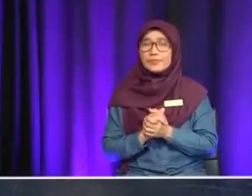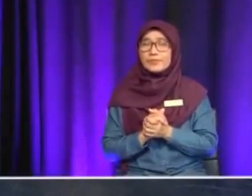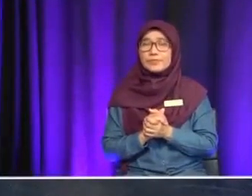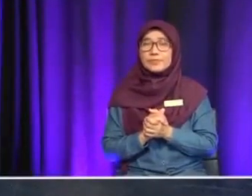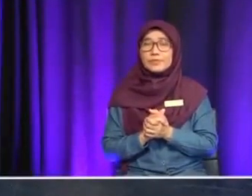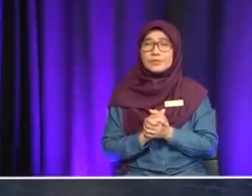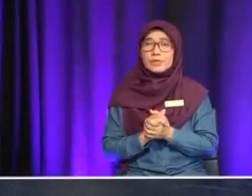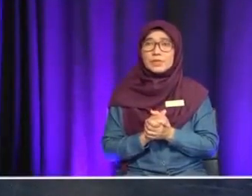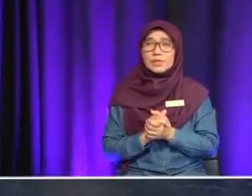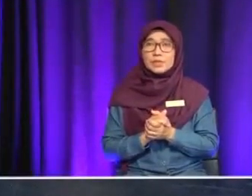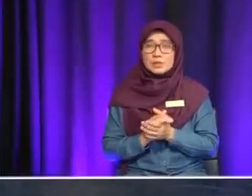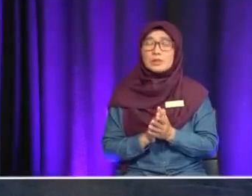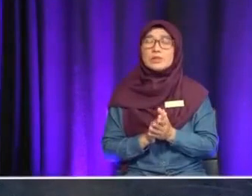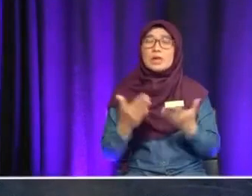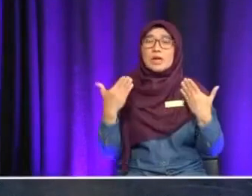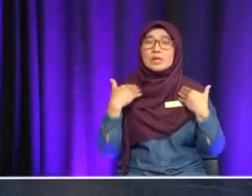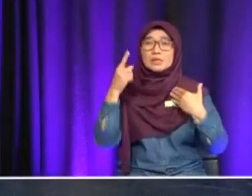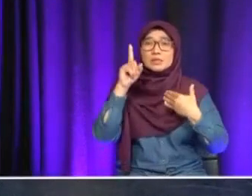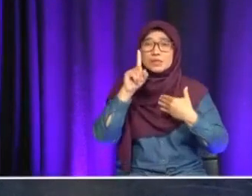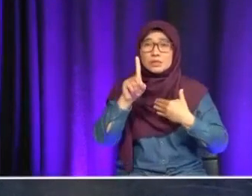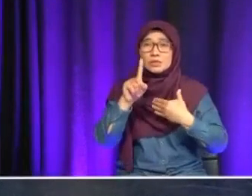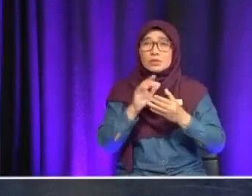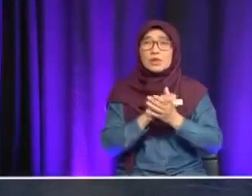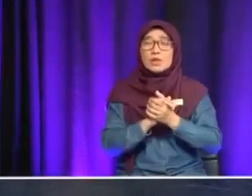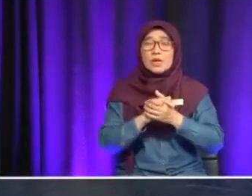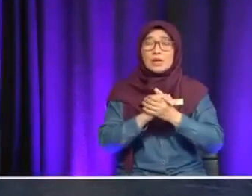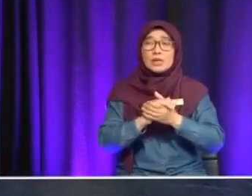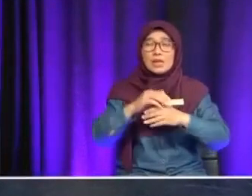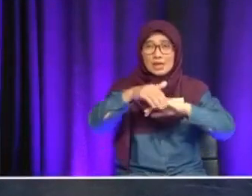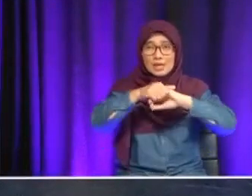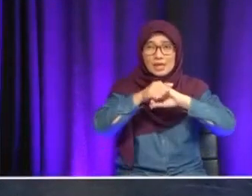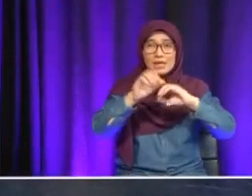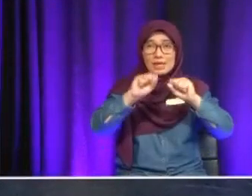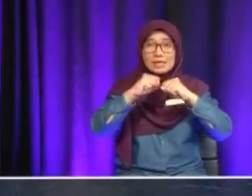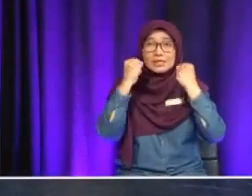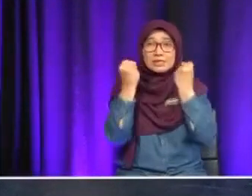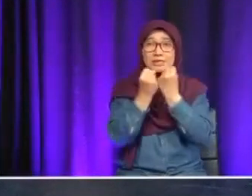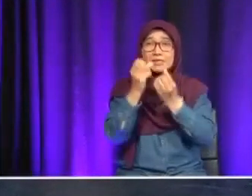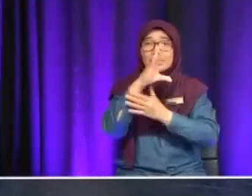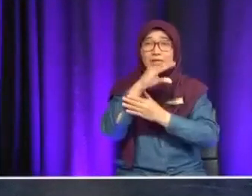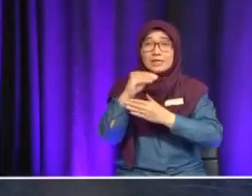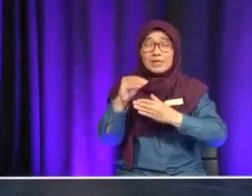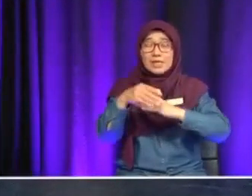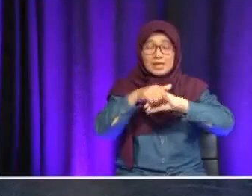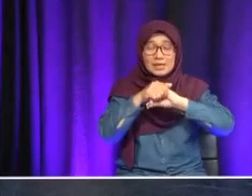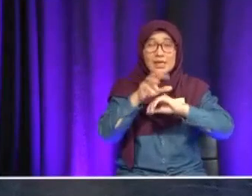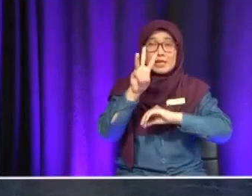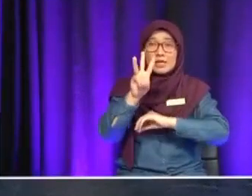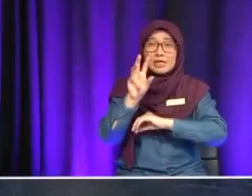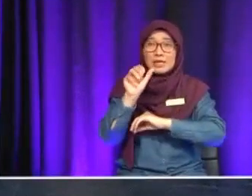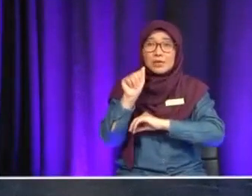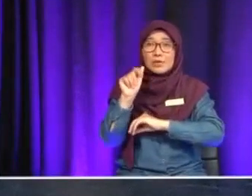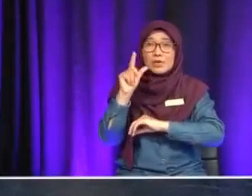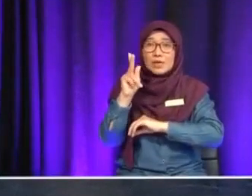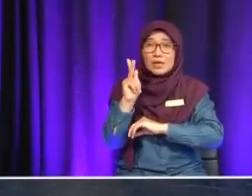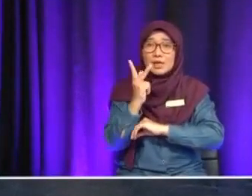maksudnya yang baru dalam segmen ni, iaitu akad mengenai syarikat dan juga akad wakalah. Kita boleh amalkan perkara tersebut dalam